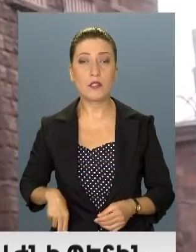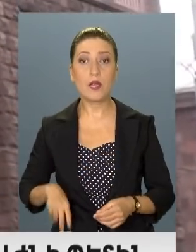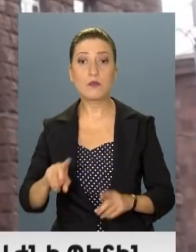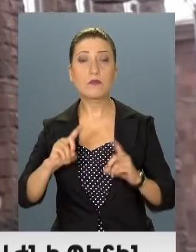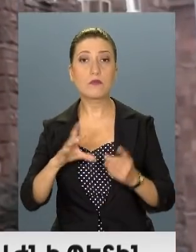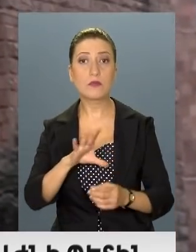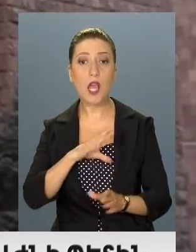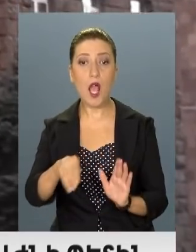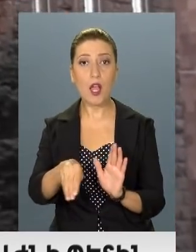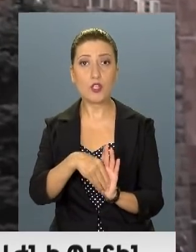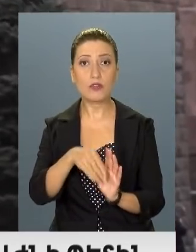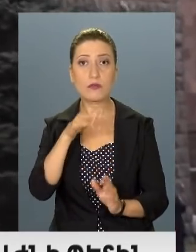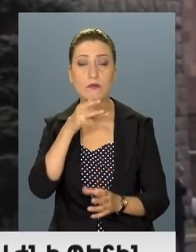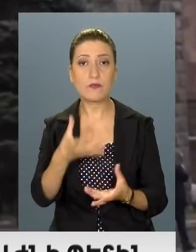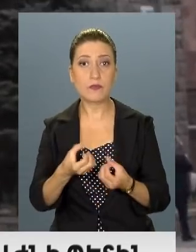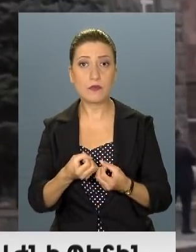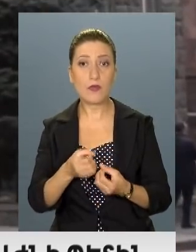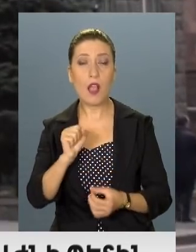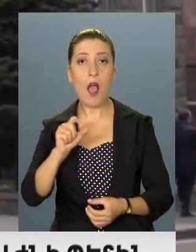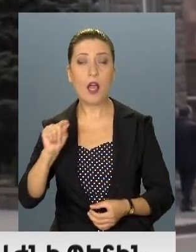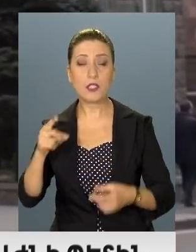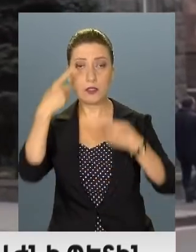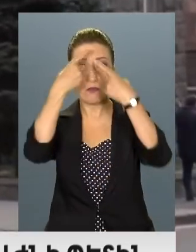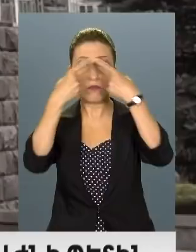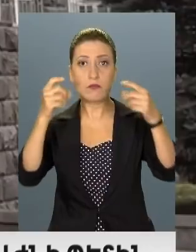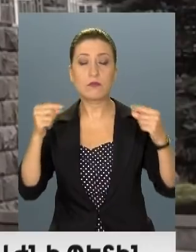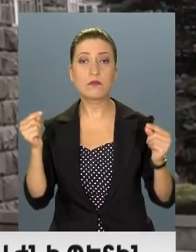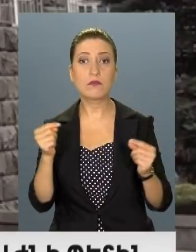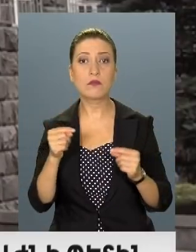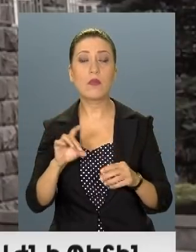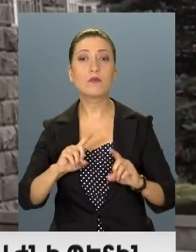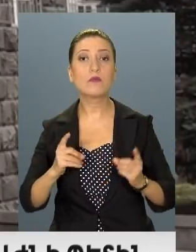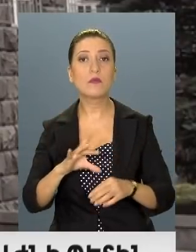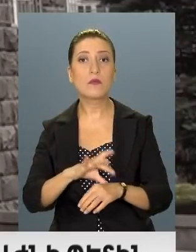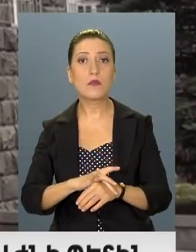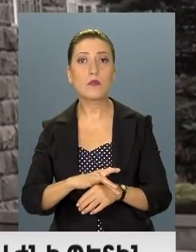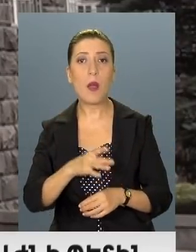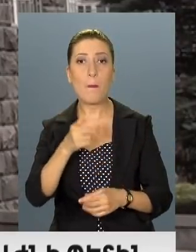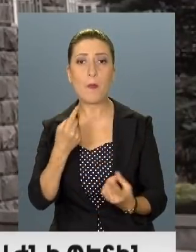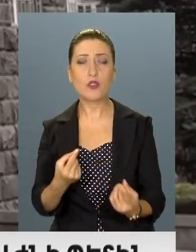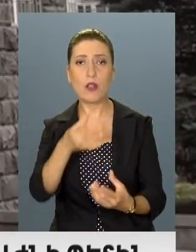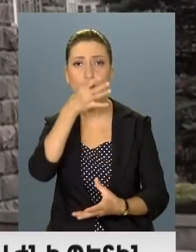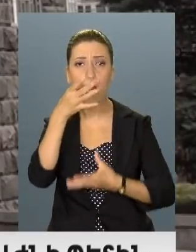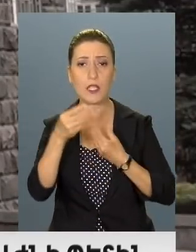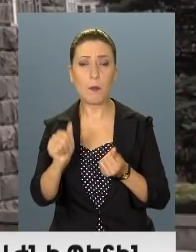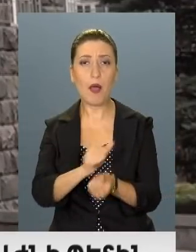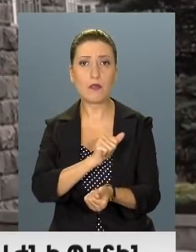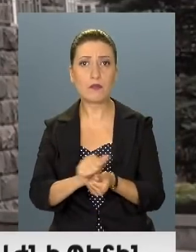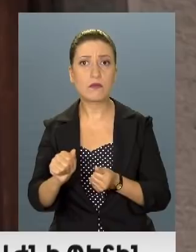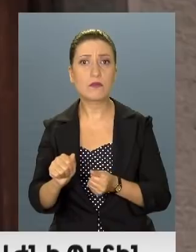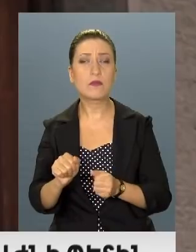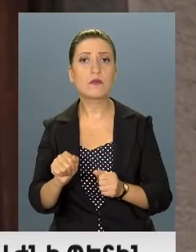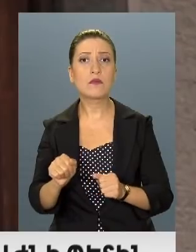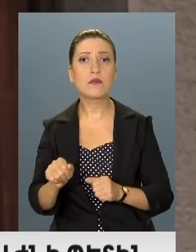ձերբակալել են կաշառք ստանալու պահին։ Ըստ ԱԱՀ հաղորդագրության, կալանավորվածը պաշտոնական կեղծ փաստաթղթեր է կազմել և